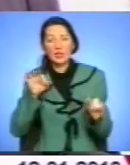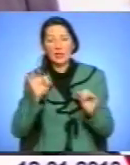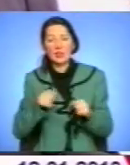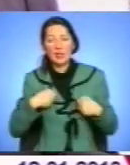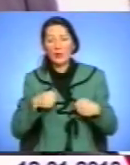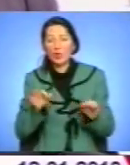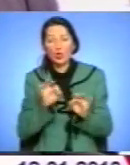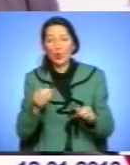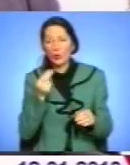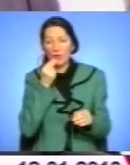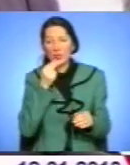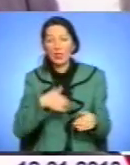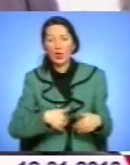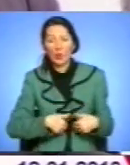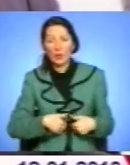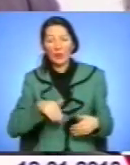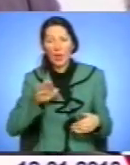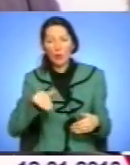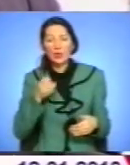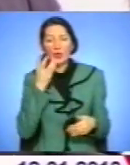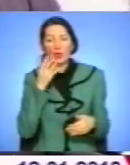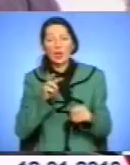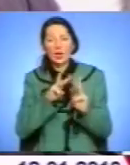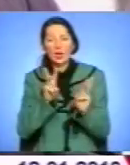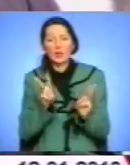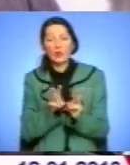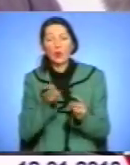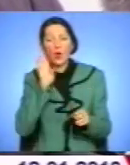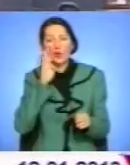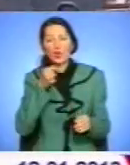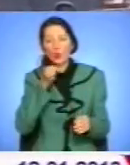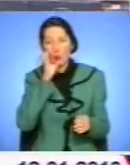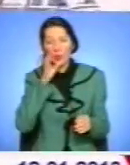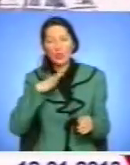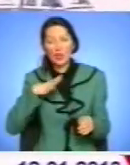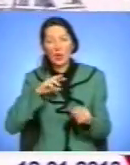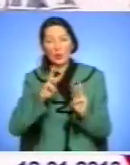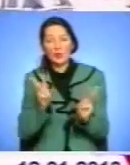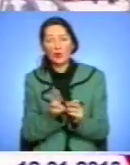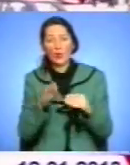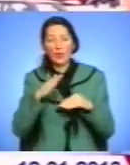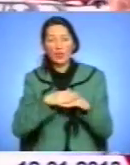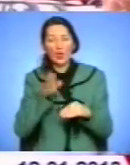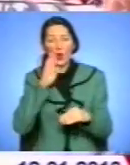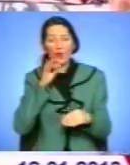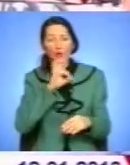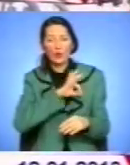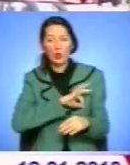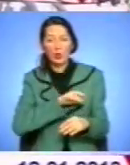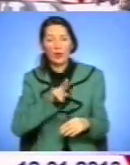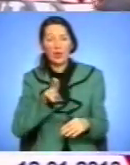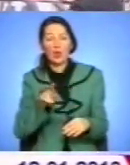споживати, їжі жодної. От. І вже після того, коли споживаємо святу водичку, чекаємо до святої вечері. Воду використовували як